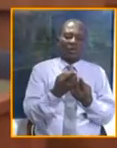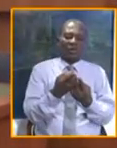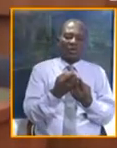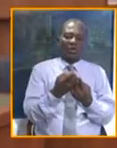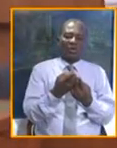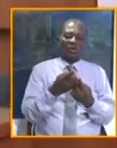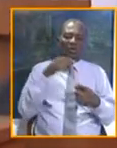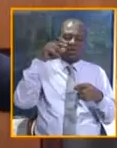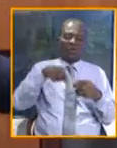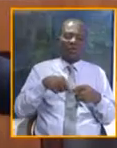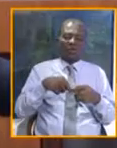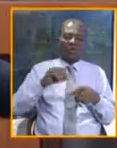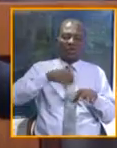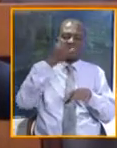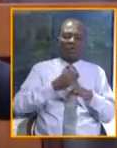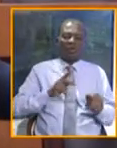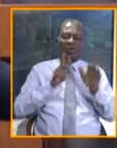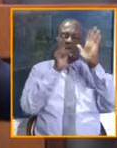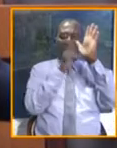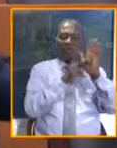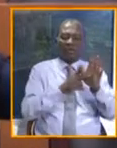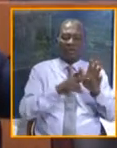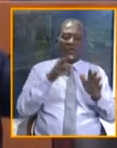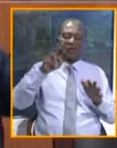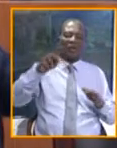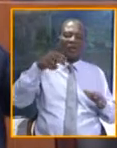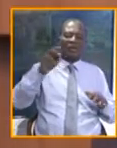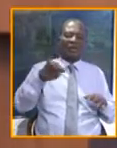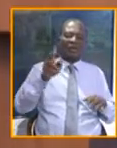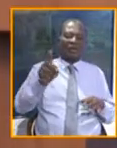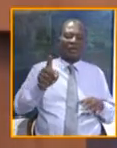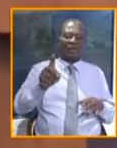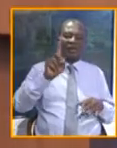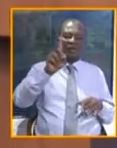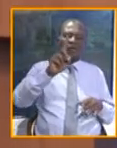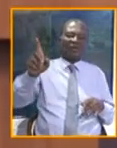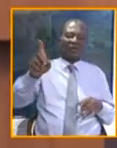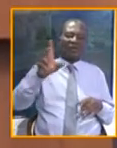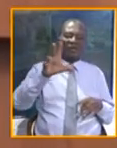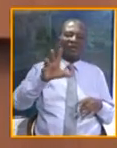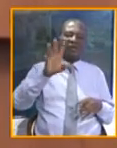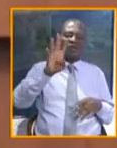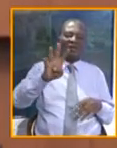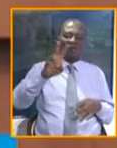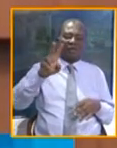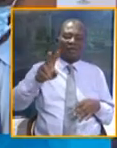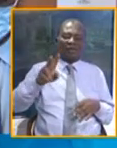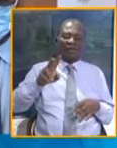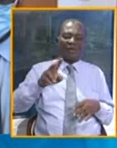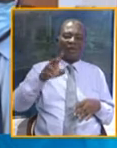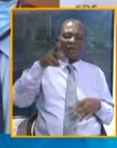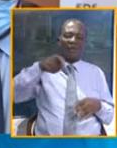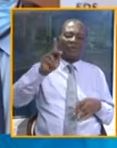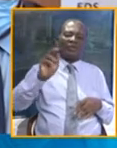cette institution ont été présentés. Le RHDP, c'est 153 députés, le PDCI,